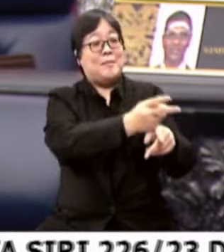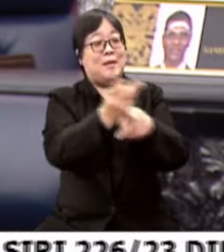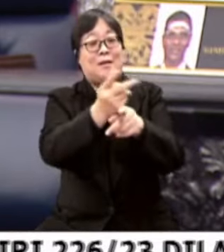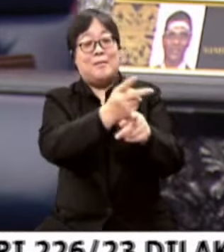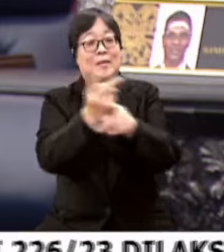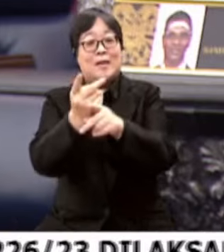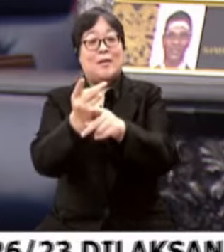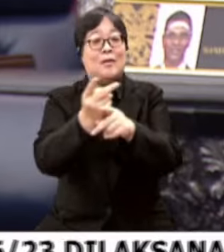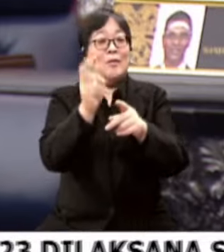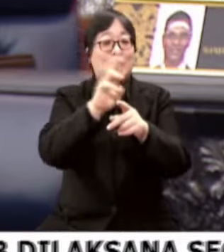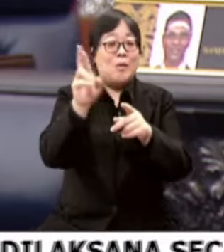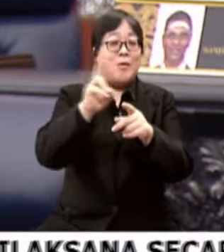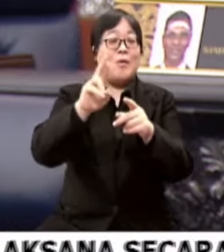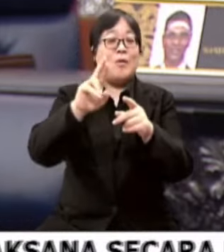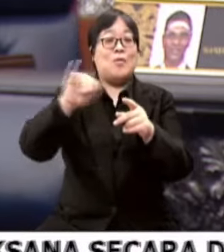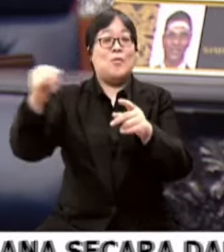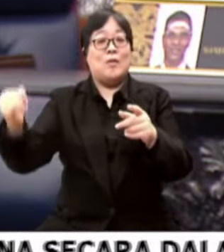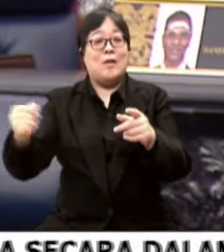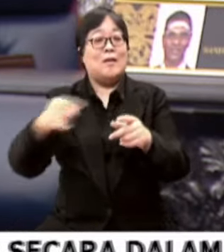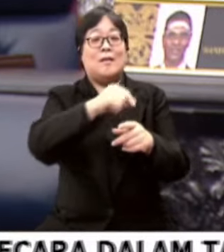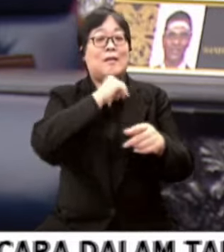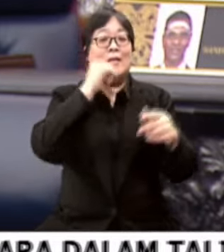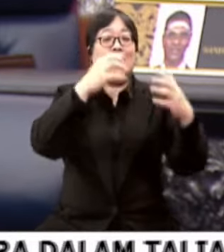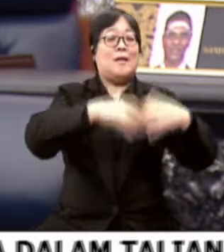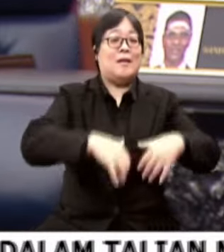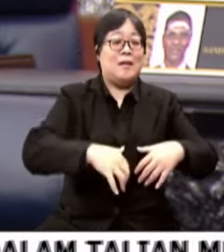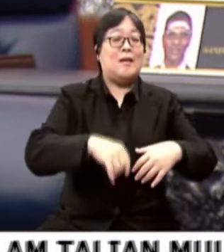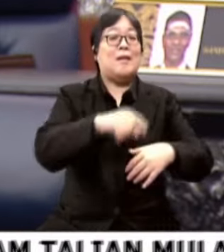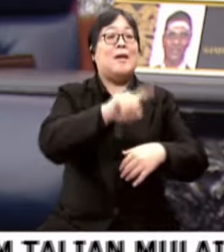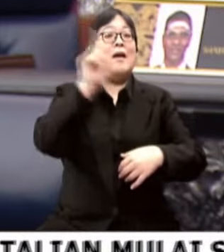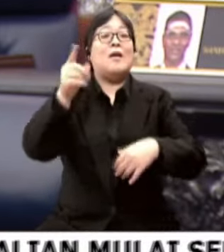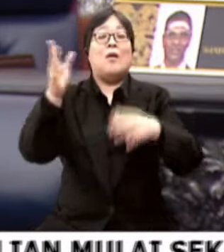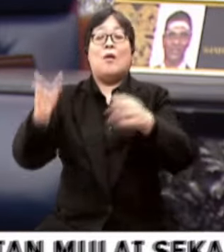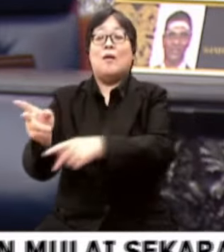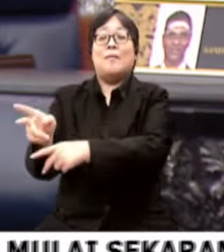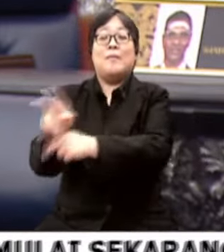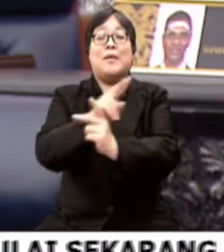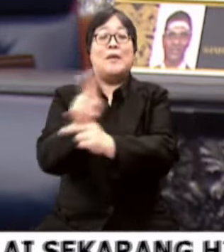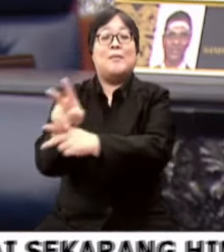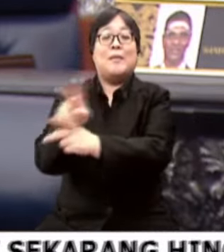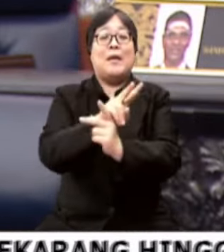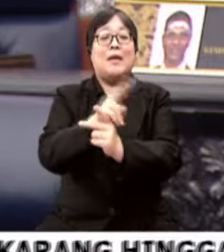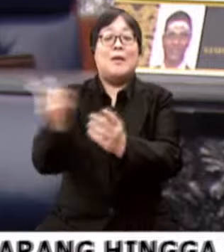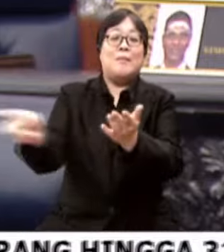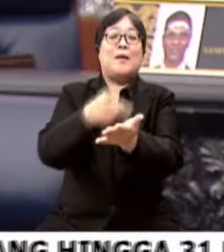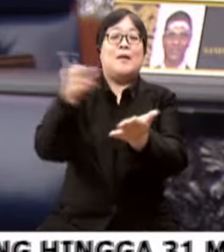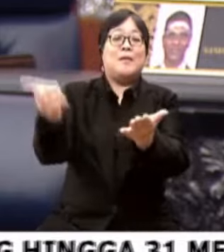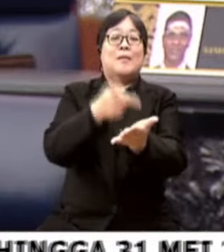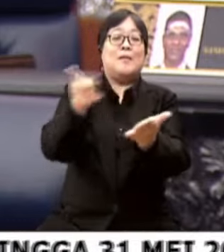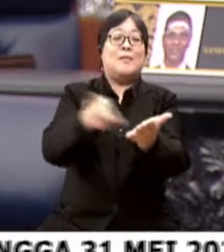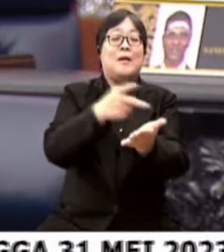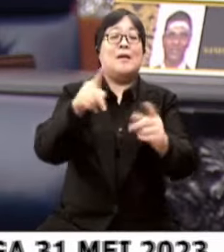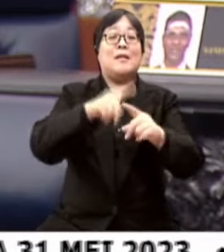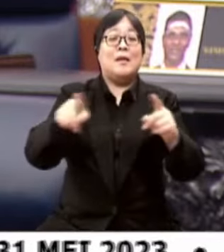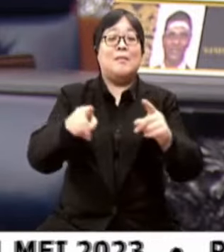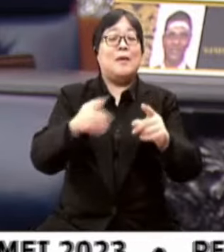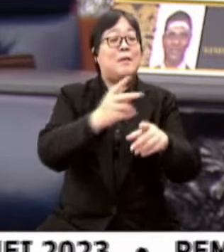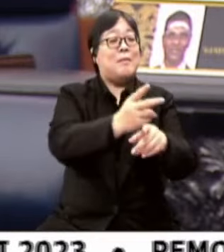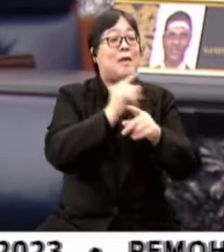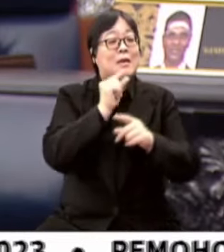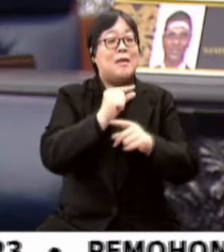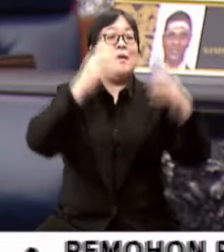ratus juta dia tidak akan menggerakkan dia mengharap peminjam itu akan terus membayar tetapi meminjam sedikit